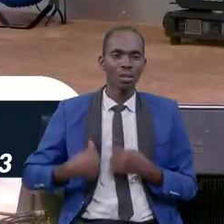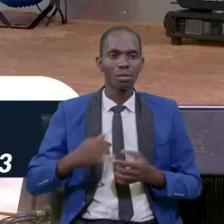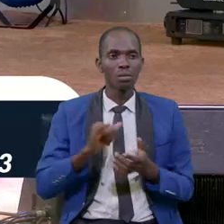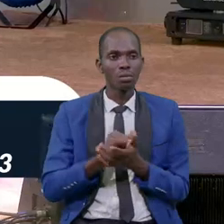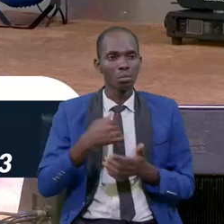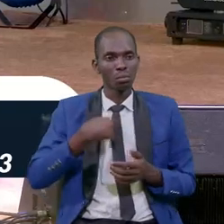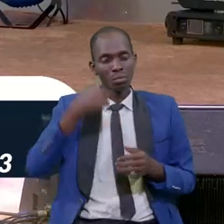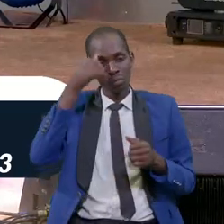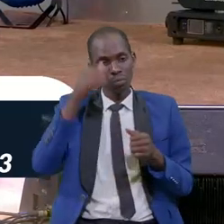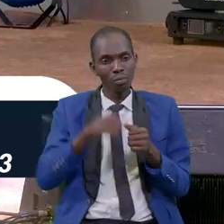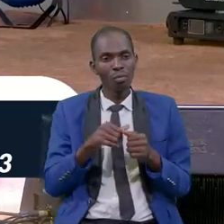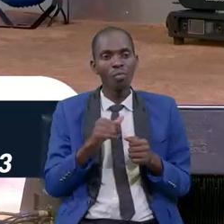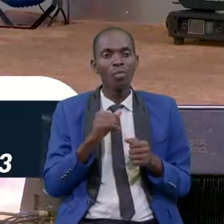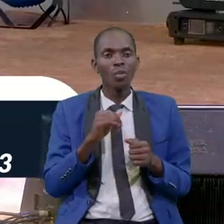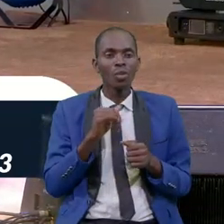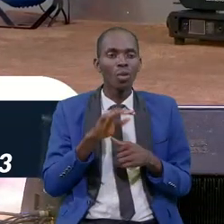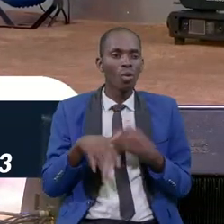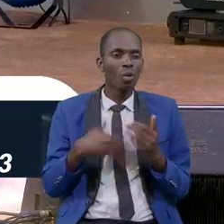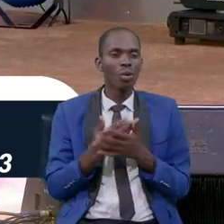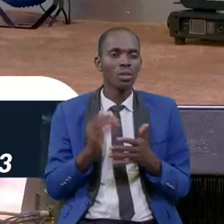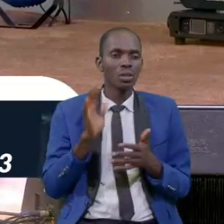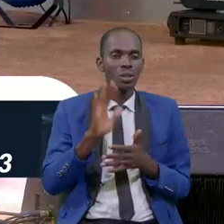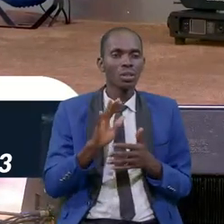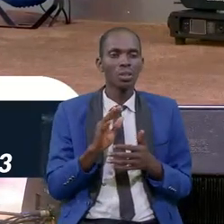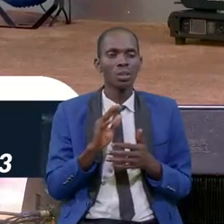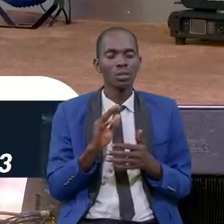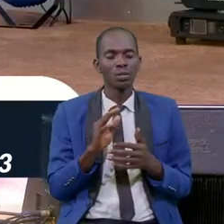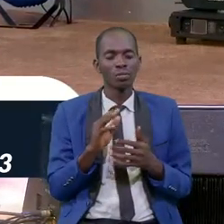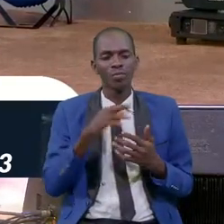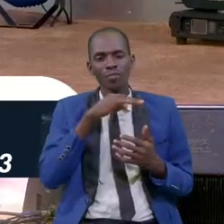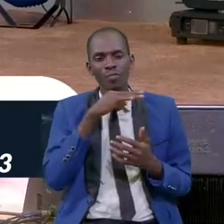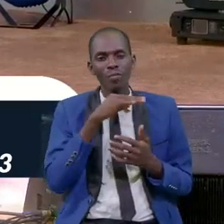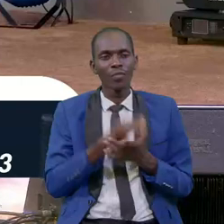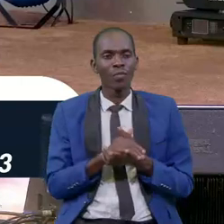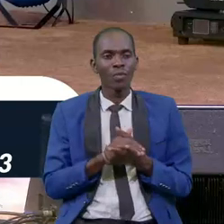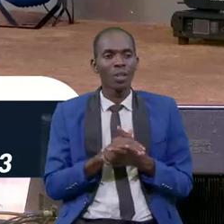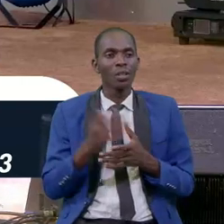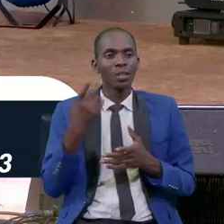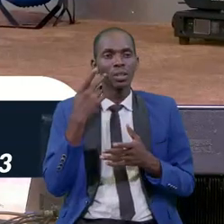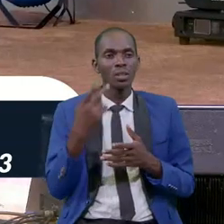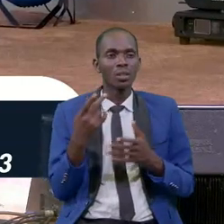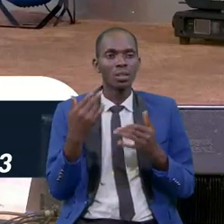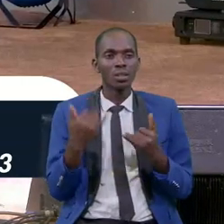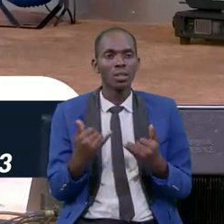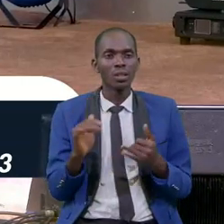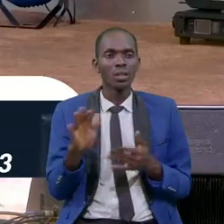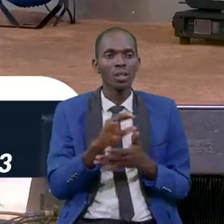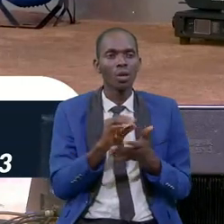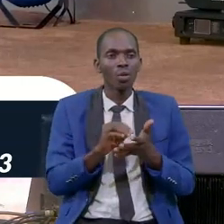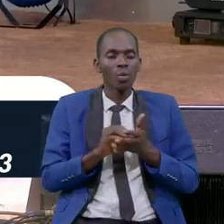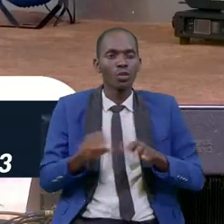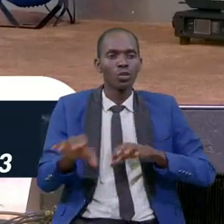souviens de toute leur méchanceté. Maintenant, leurs œuvres les entourent. Elles